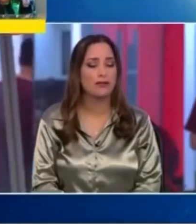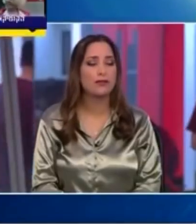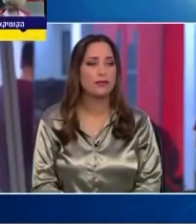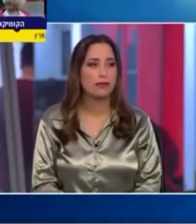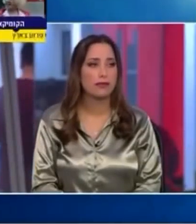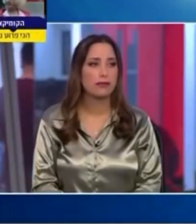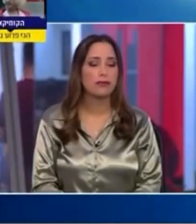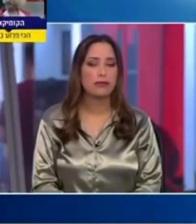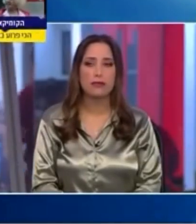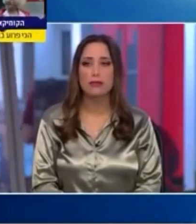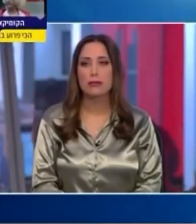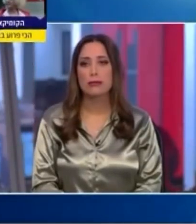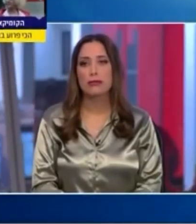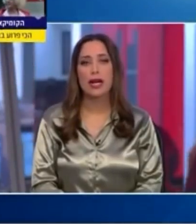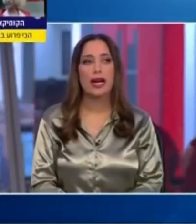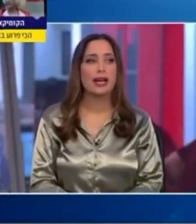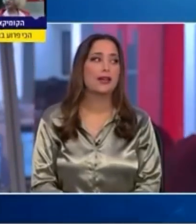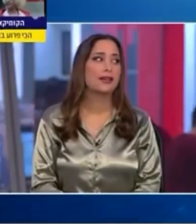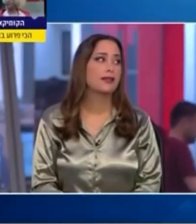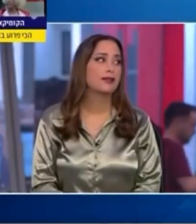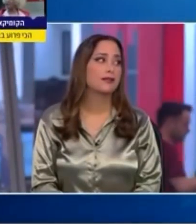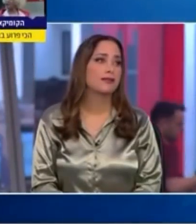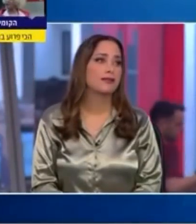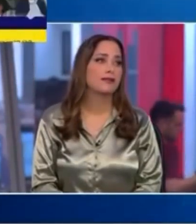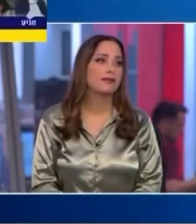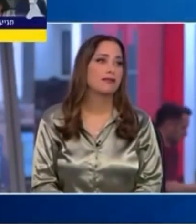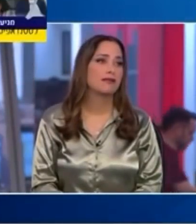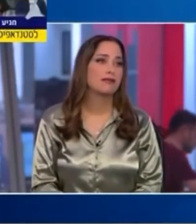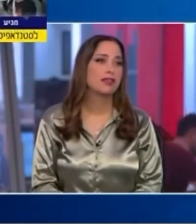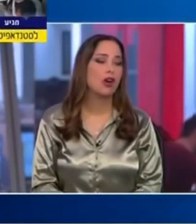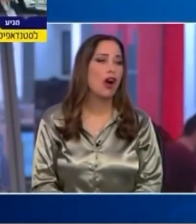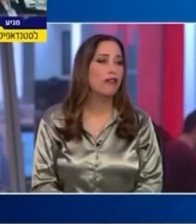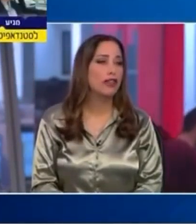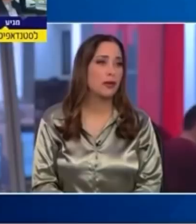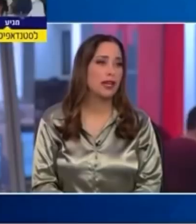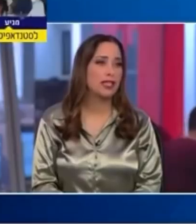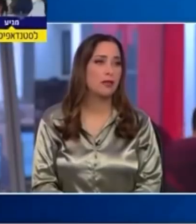והמילה אבל הופכת את הגינוי שלך לא רלוונטי. יש פה אבל בעיה אחת.